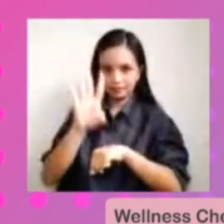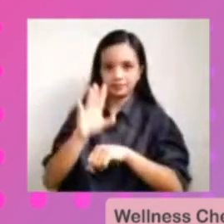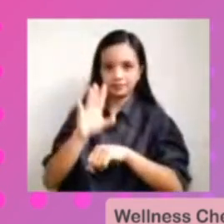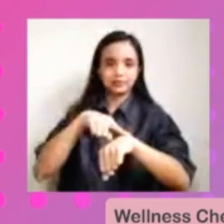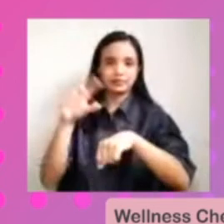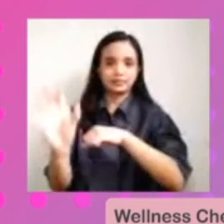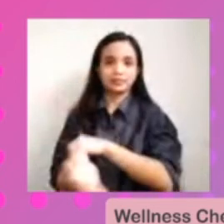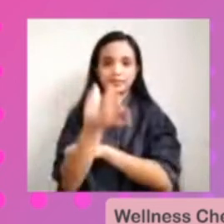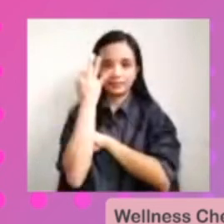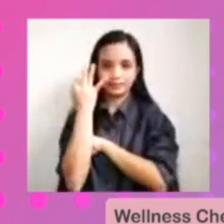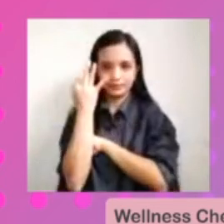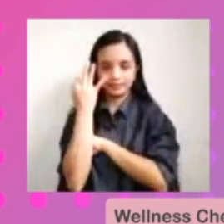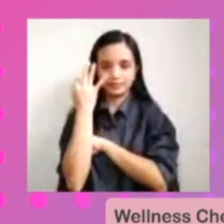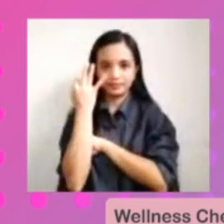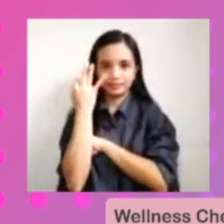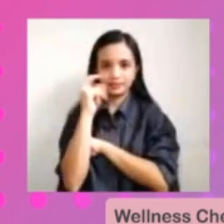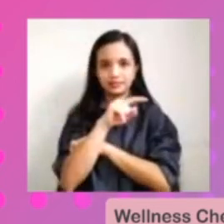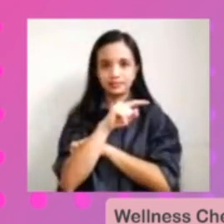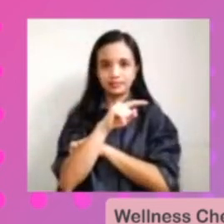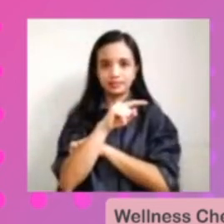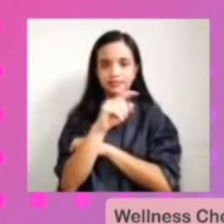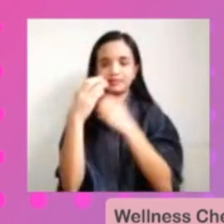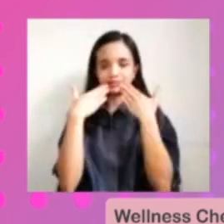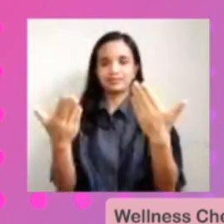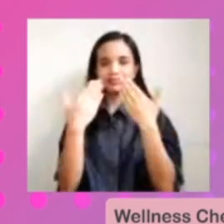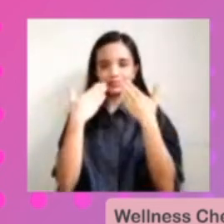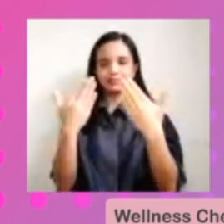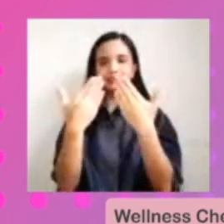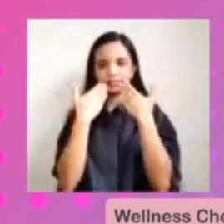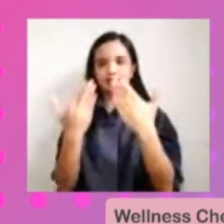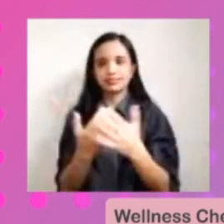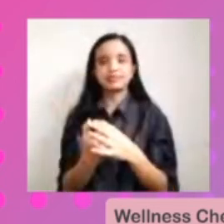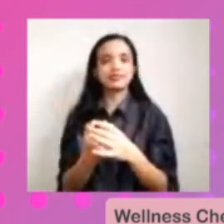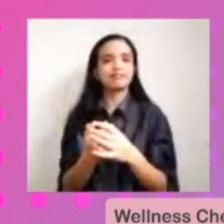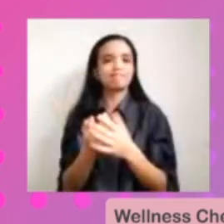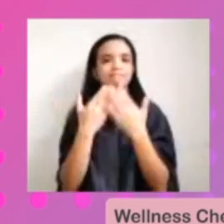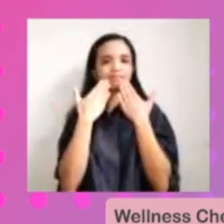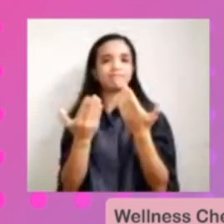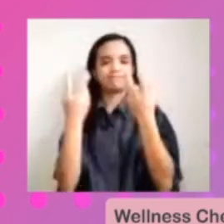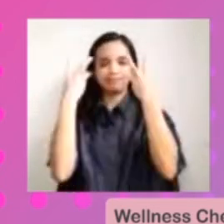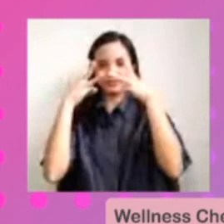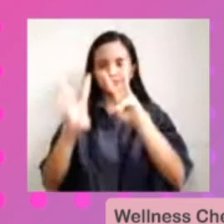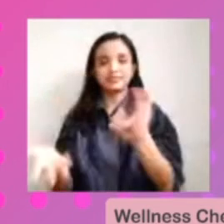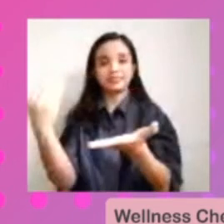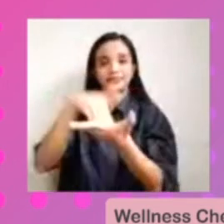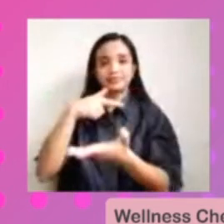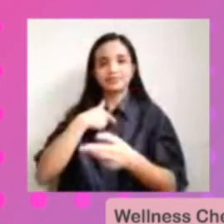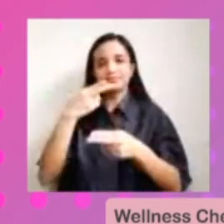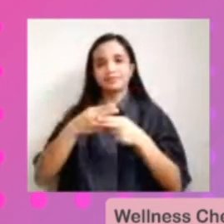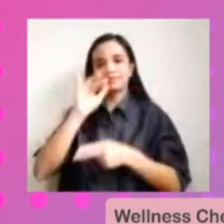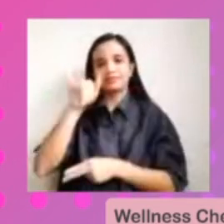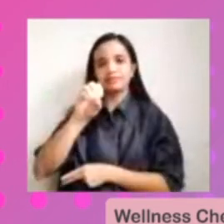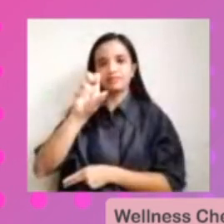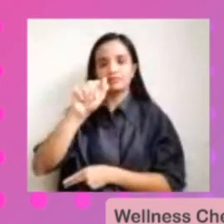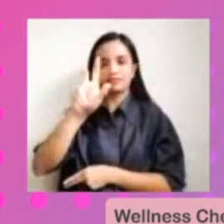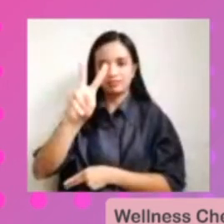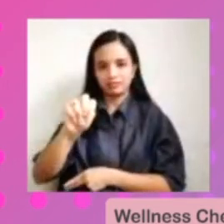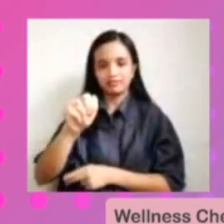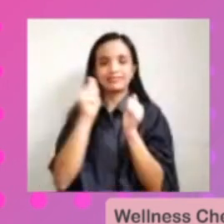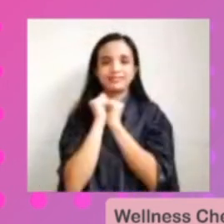every Wednesday din po ng 4 to 5:30 p.m. ang ating gabay-bahay para sa ating mga parents and caregivers dahil nga kailangan